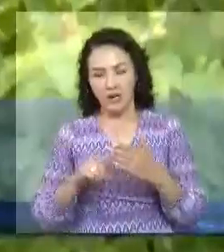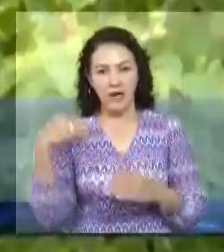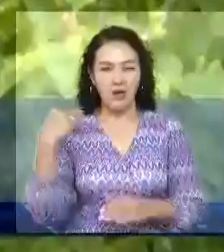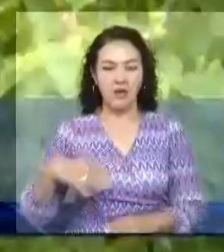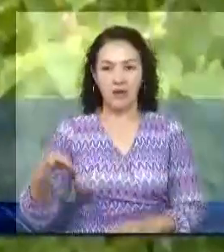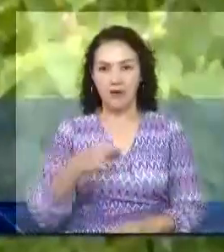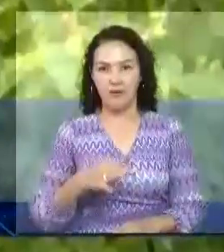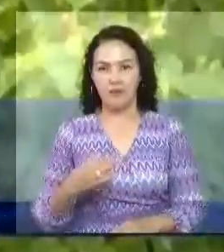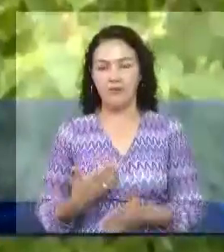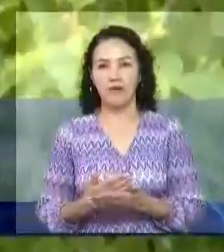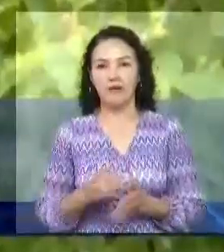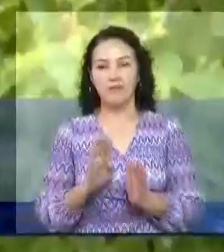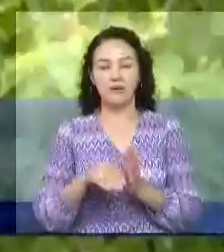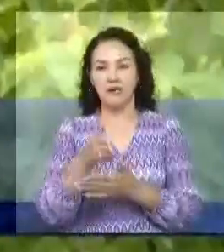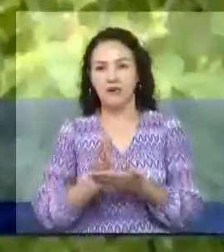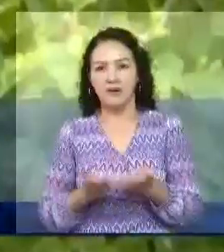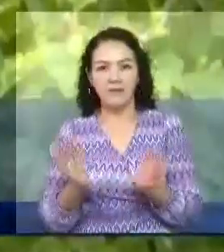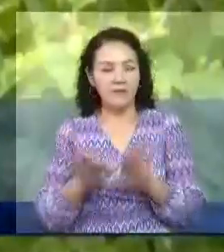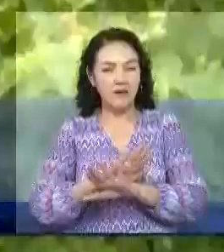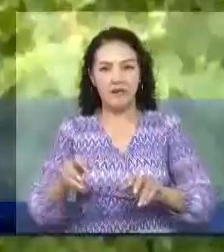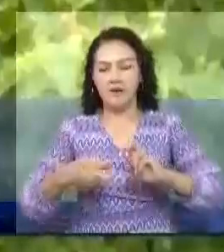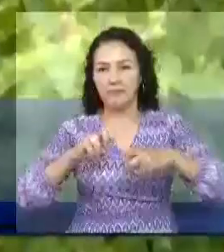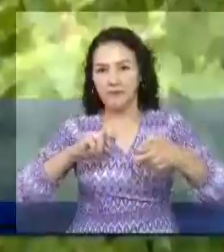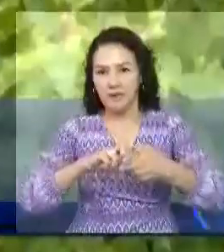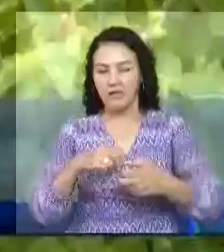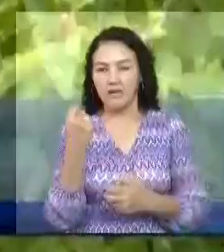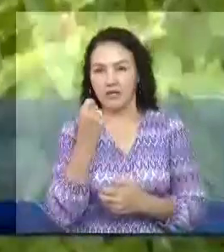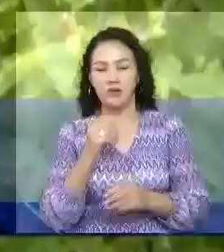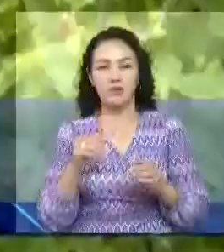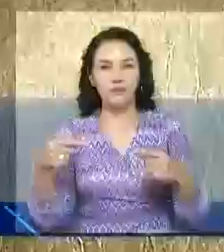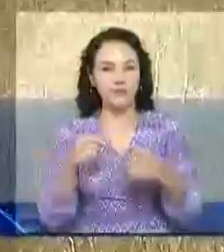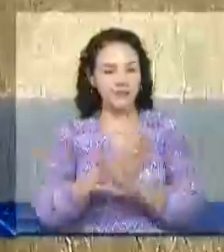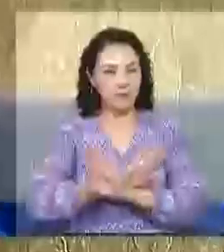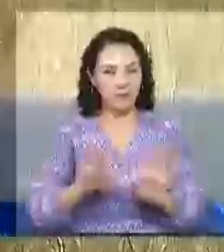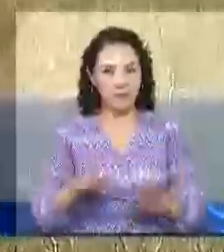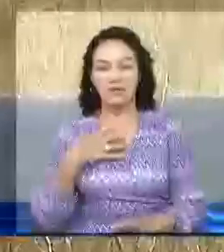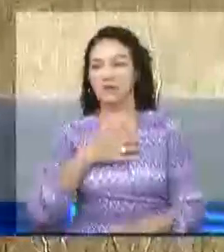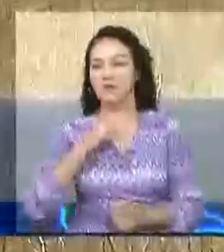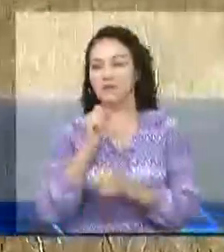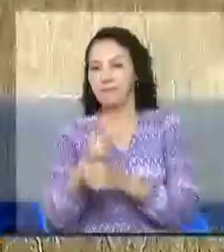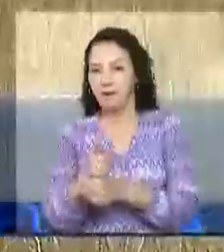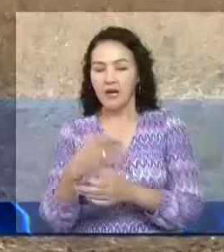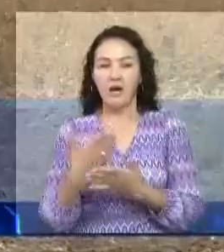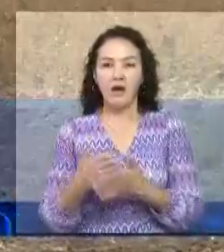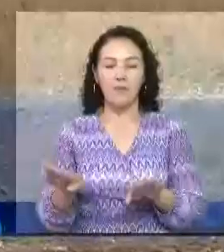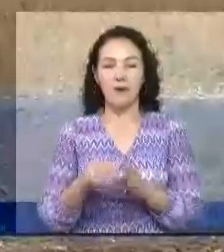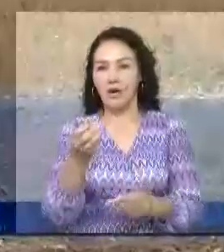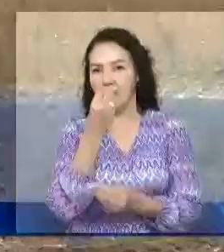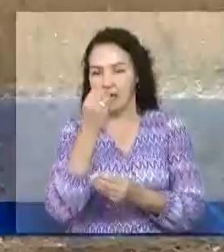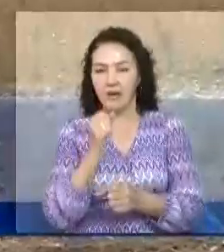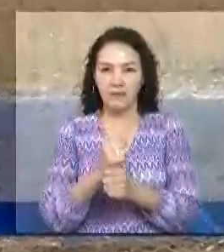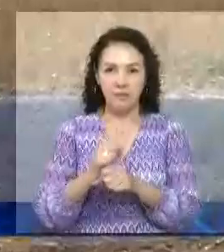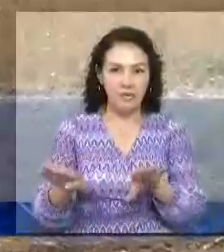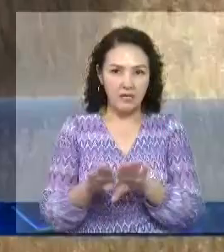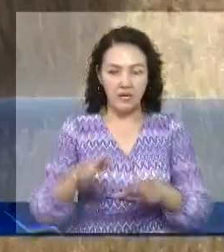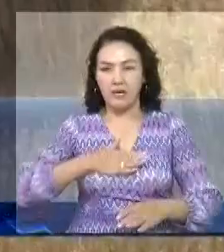Актюбинской области без хлеба не останется. Никаких проблем с обеспеченностью зерном точно не будет. Немаловажная задача – обеспеченность кормами. Эта работа